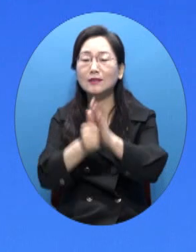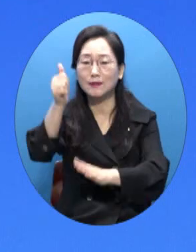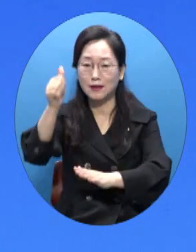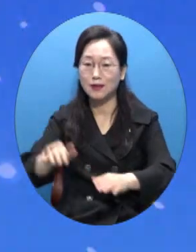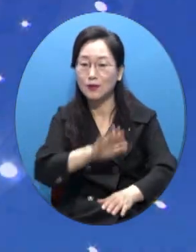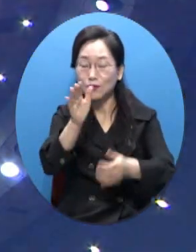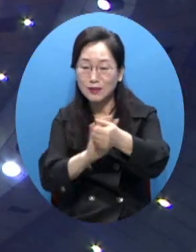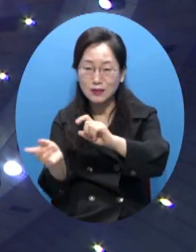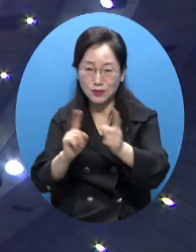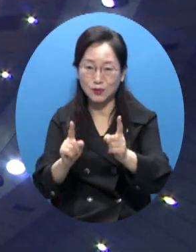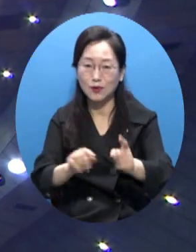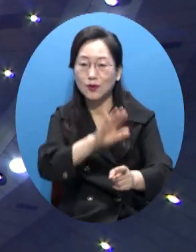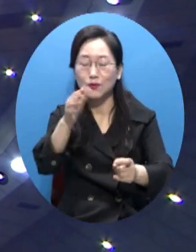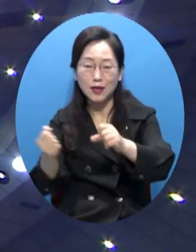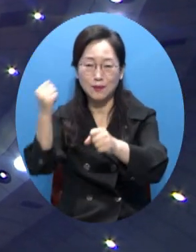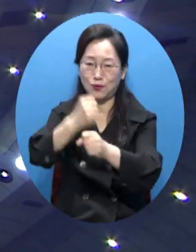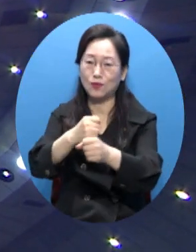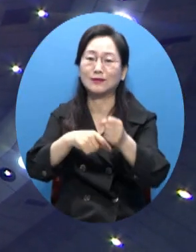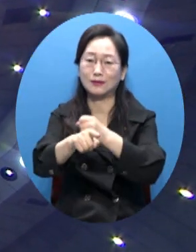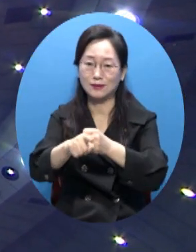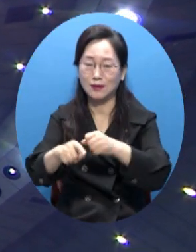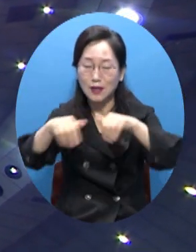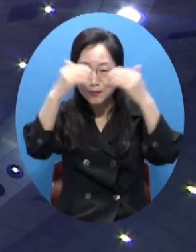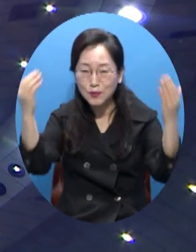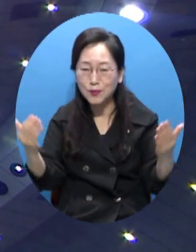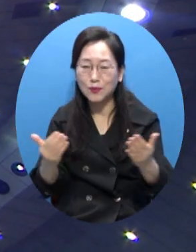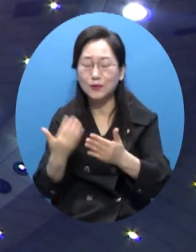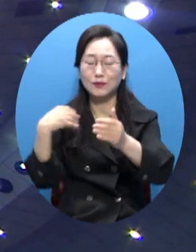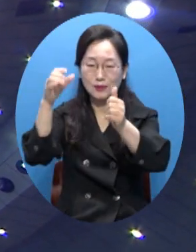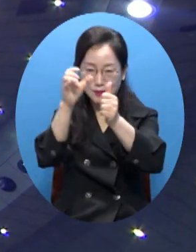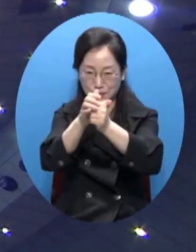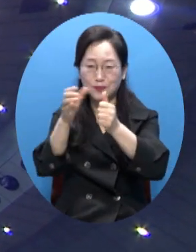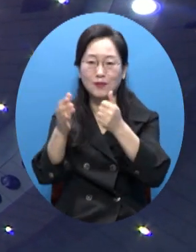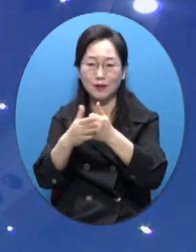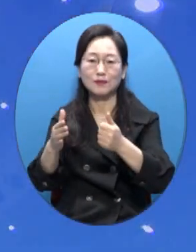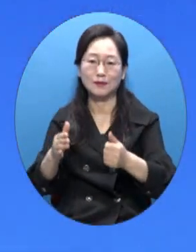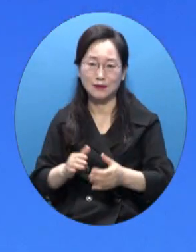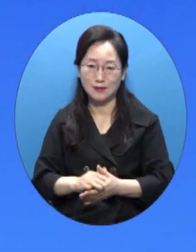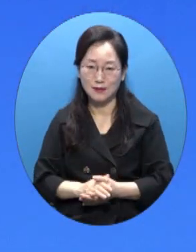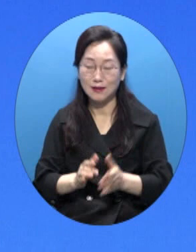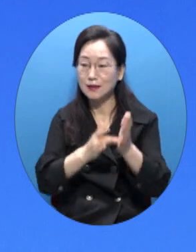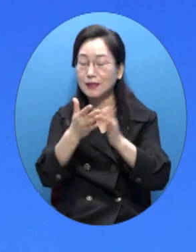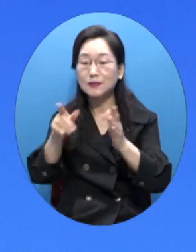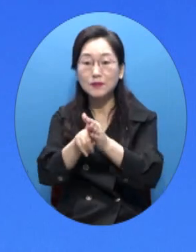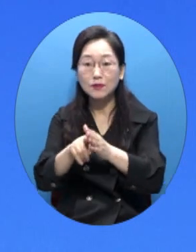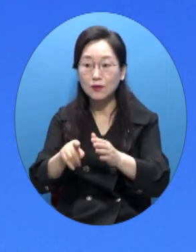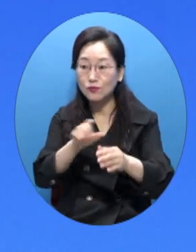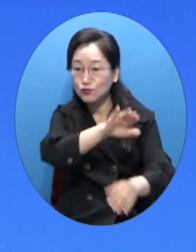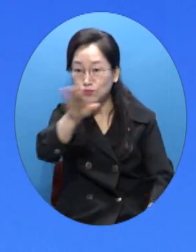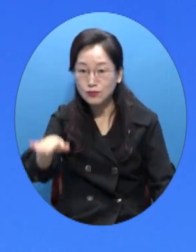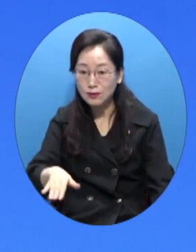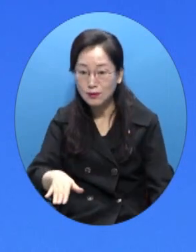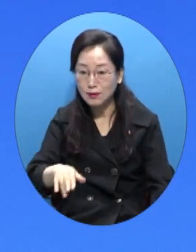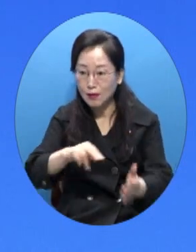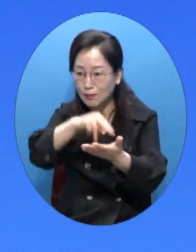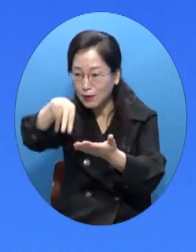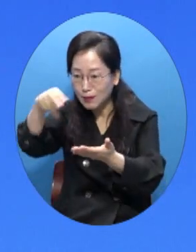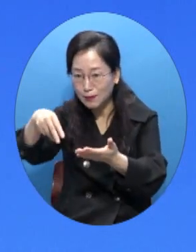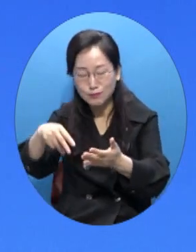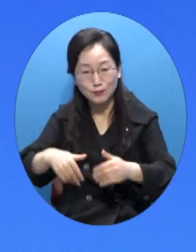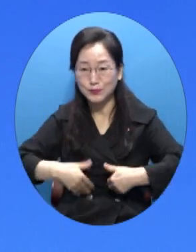우리의 치료가 되시고 우리의 회복이 되시고 우리의 모든 것이 되시기 때문인 것입니다. 예수를 믿으면 우리는 더 이상 방하는 삶을 살지